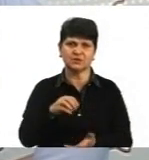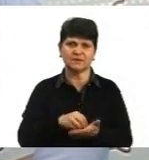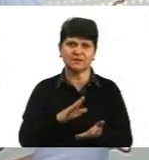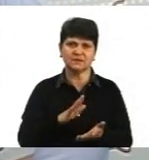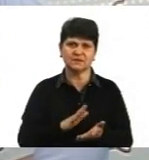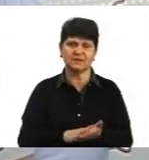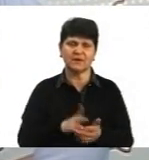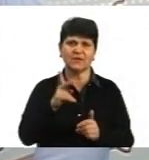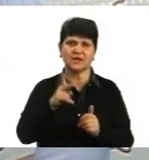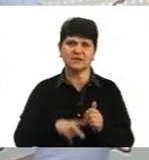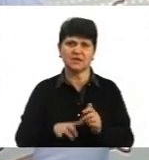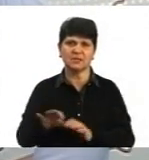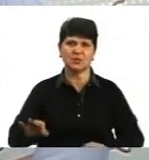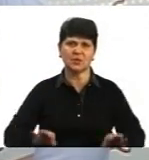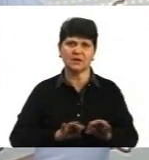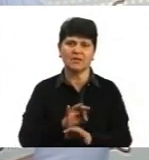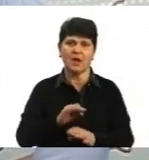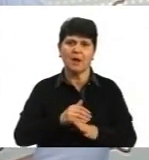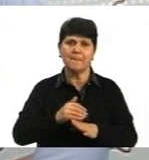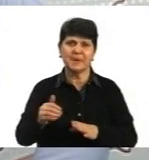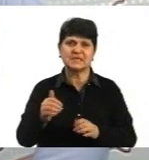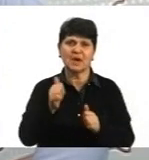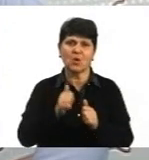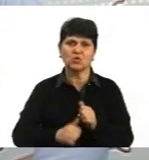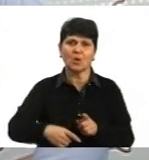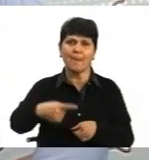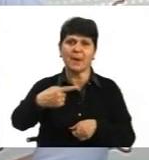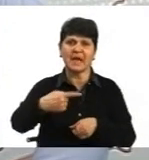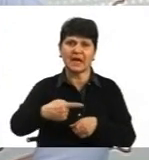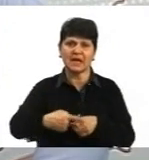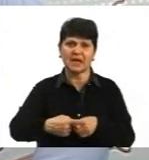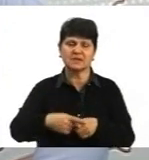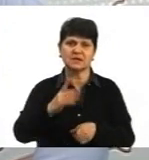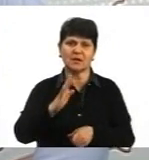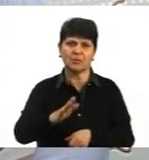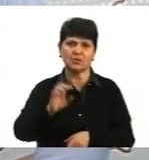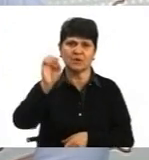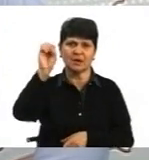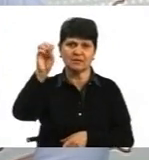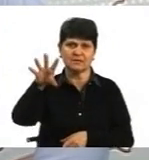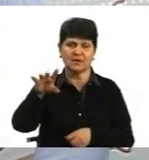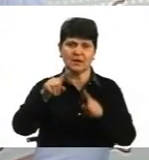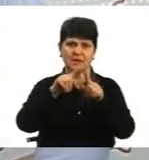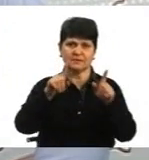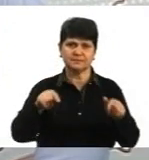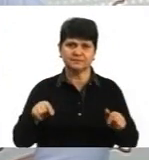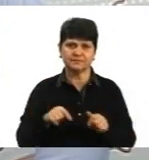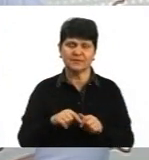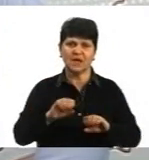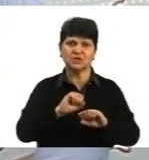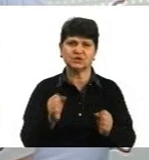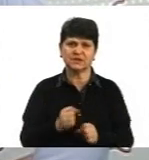і після кожного перехрестя буде встановлені відповідні дорожні знаки, рекомендована швидкість, з значенням, з якою